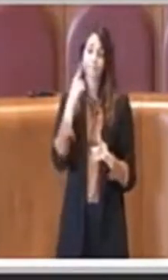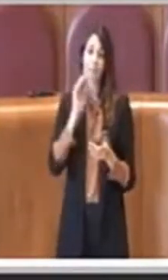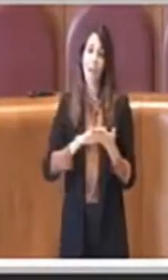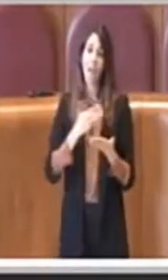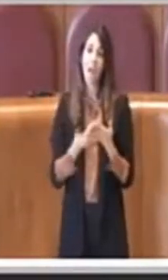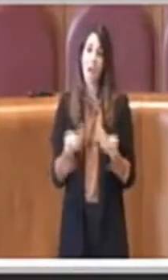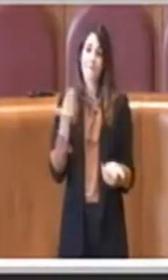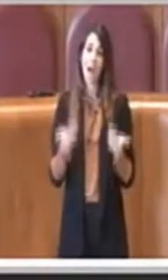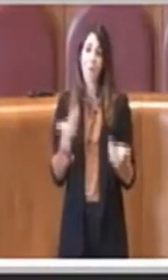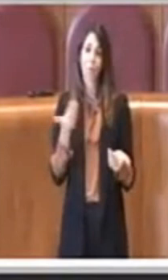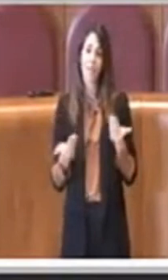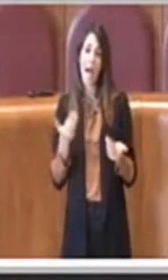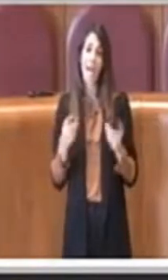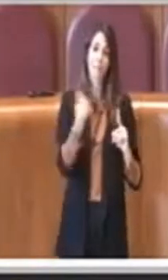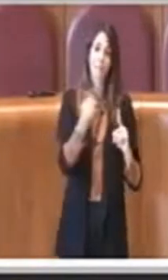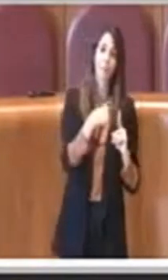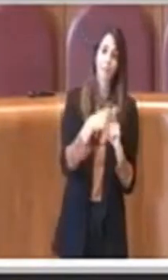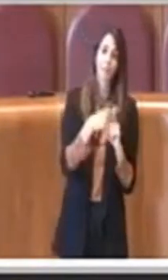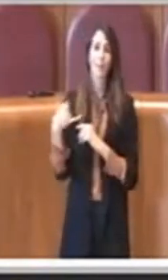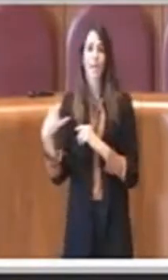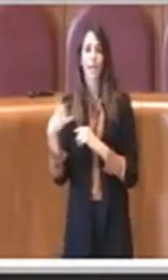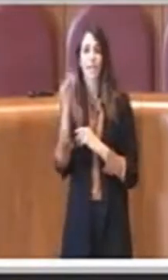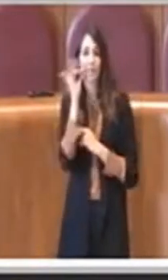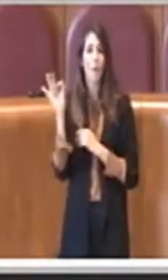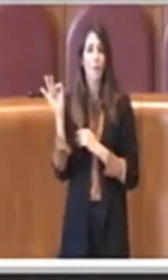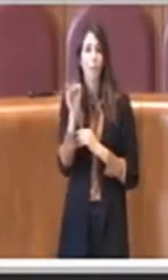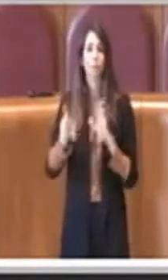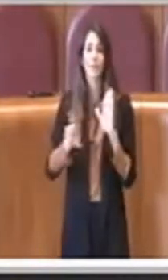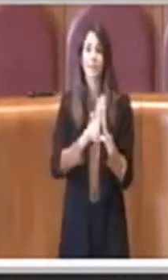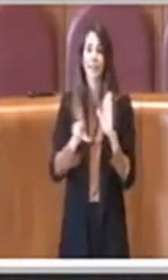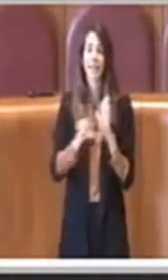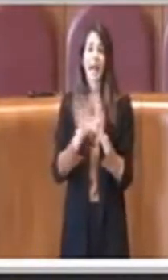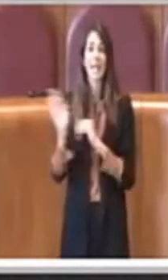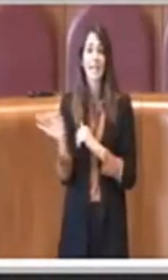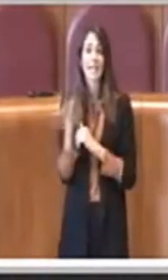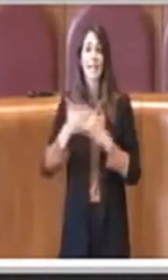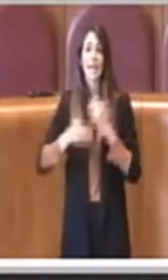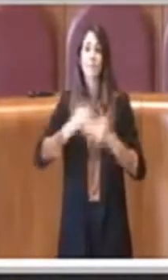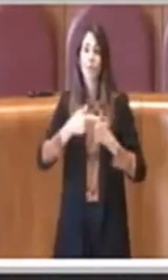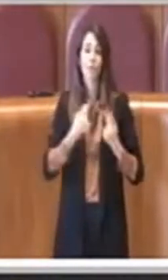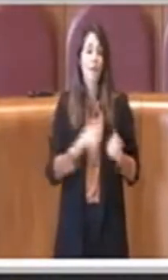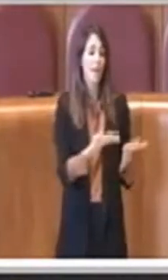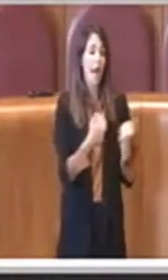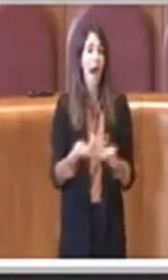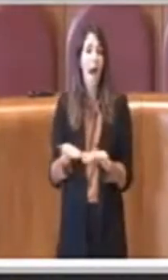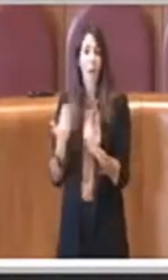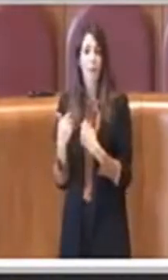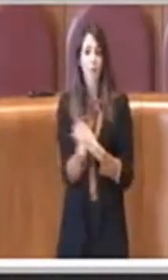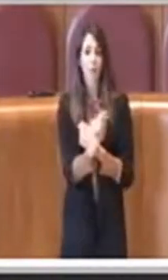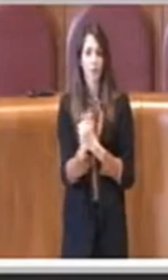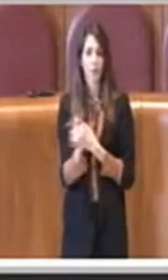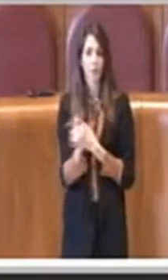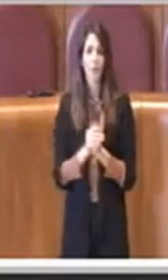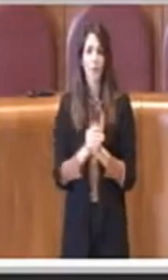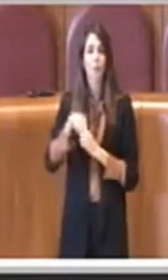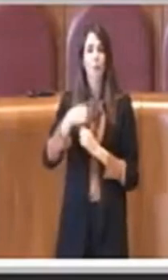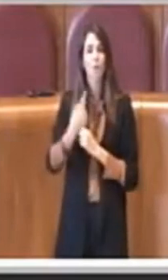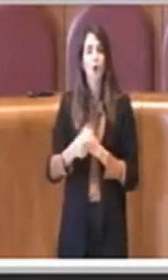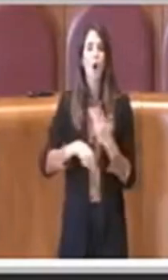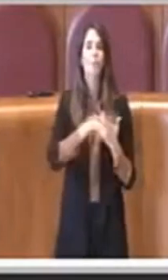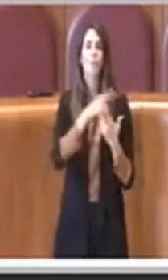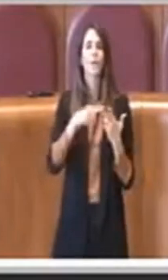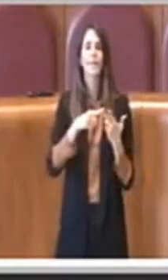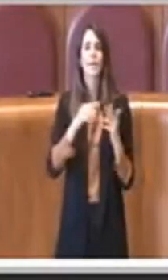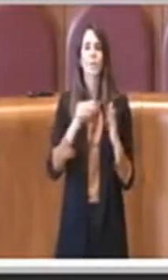quali sono i pro e i contro dal punto di vista legale, se appunto procedere con l'acquisto o meno di questi due DMB. E poi, come terzo aspetto, non